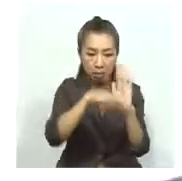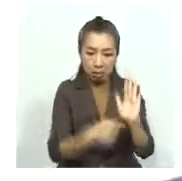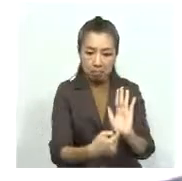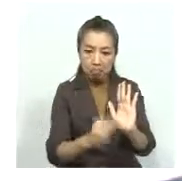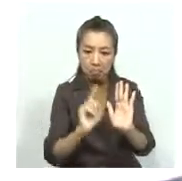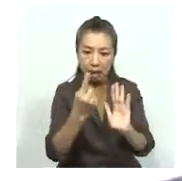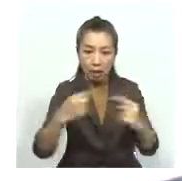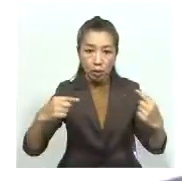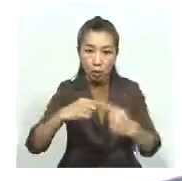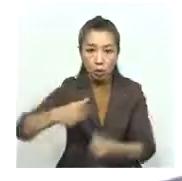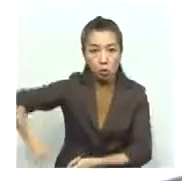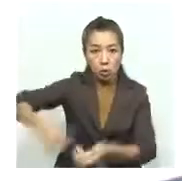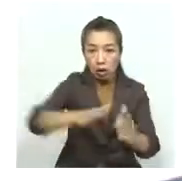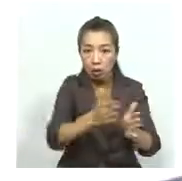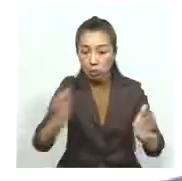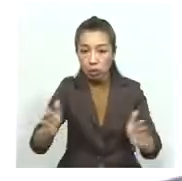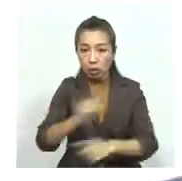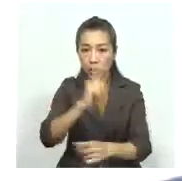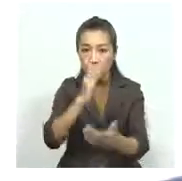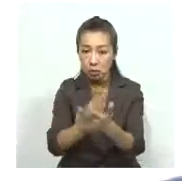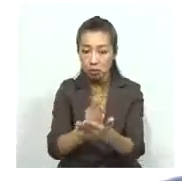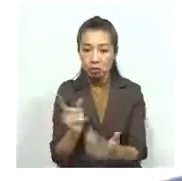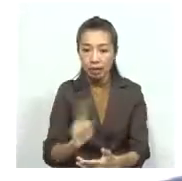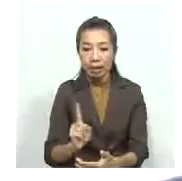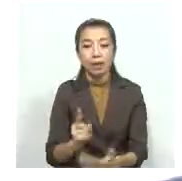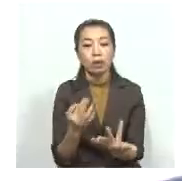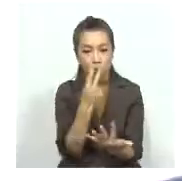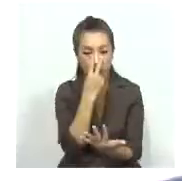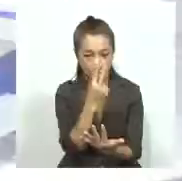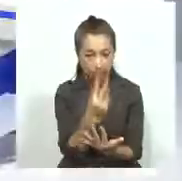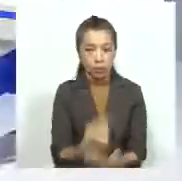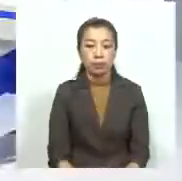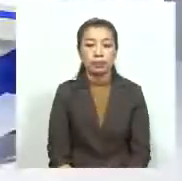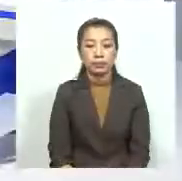ติมหรือไม่ในช่วงเทศกาลหยุดยาวช่วงเทศกาลสงกรานต์นี้ค่ะคุณประวีณาคุณสุพนันท์ค่ะ